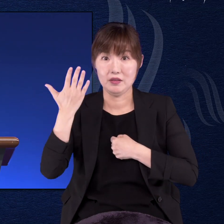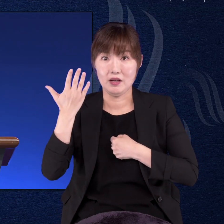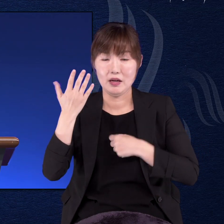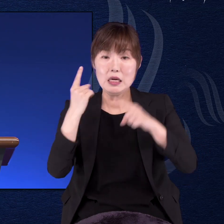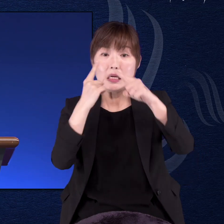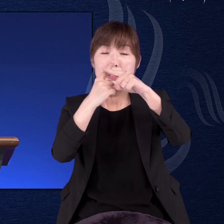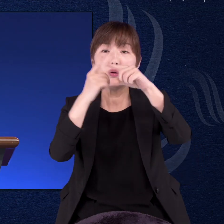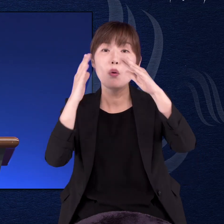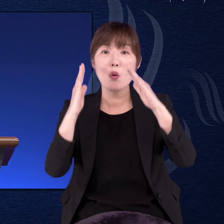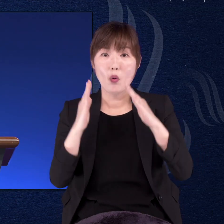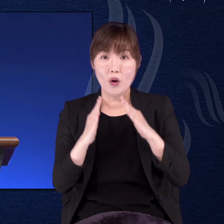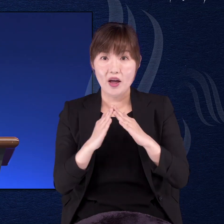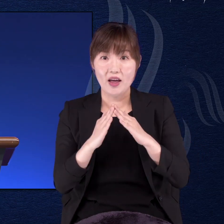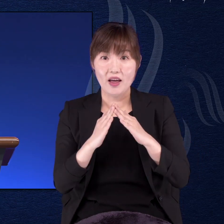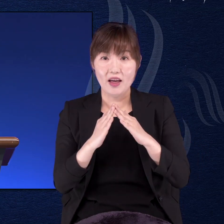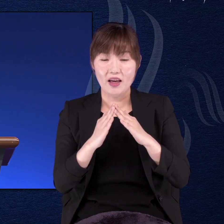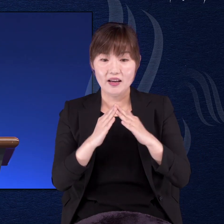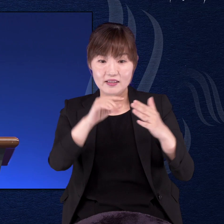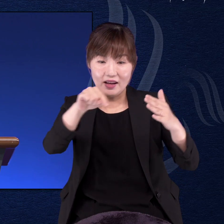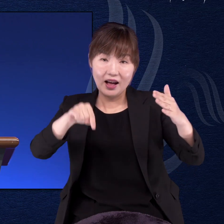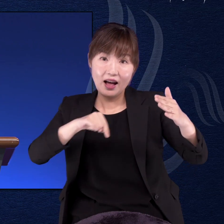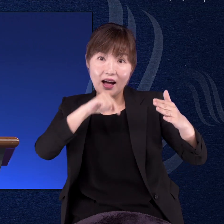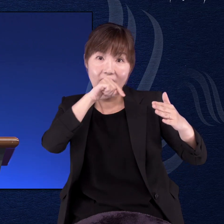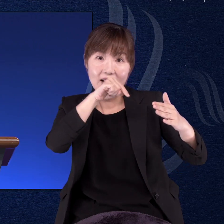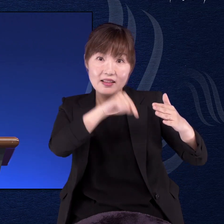교회들이 하드웨어가 있잖아요, 이미.